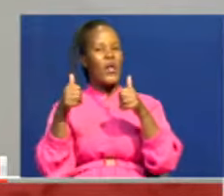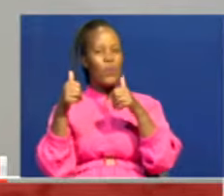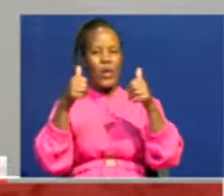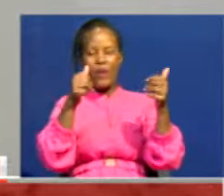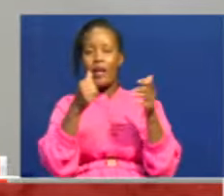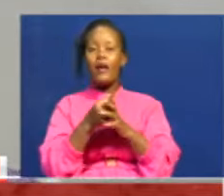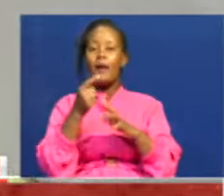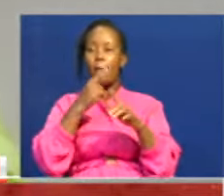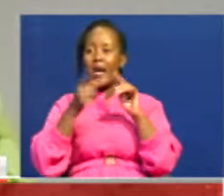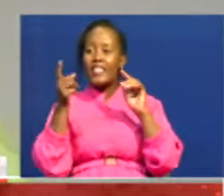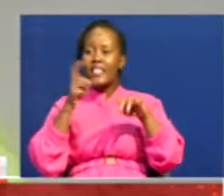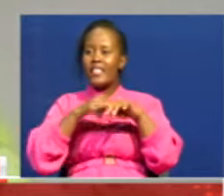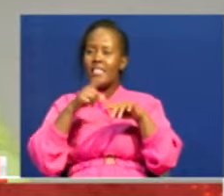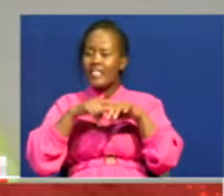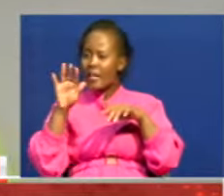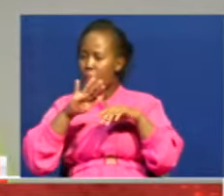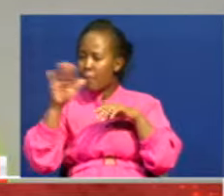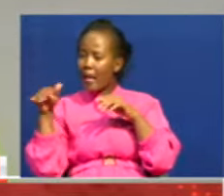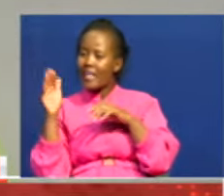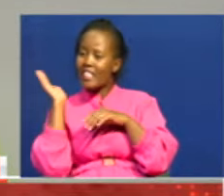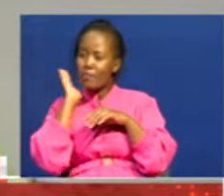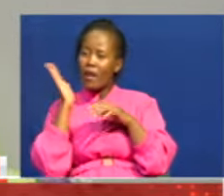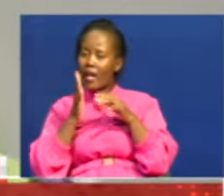tukirudi tukapata road accident.